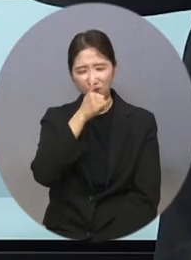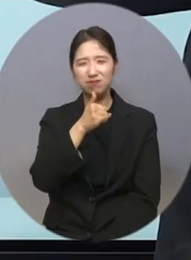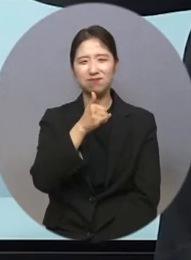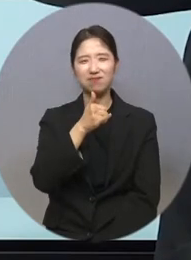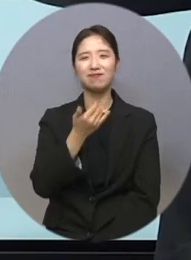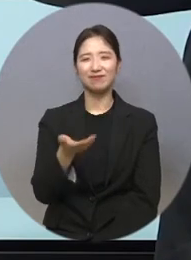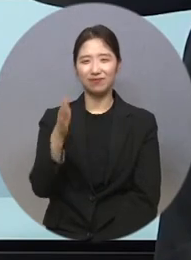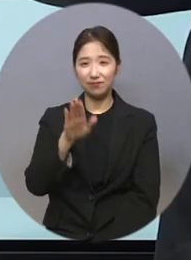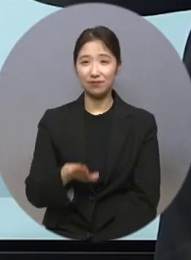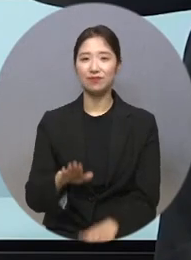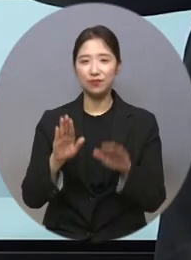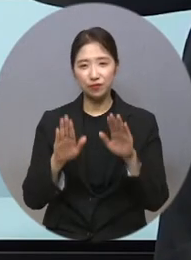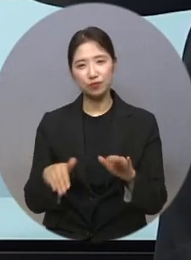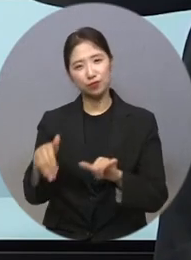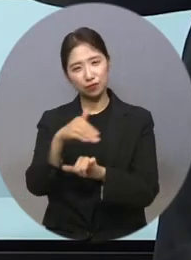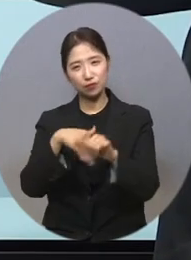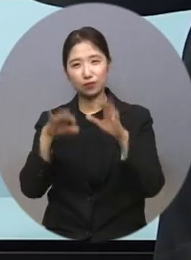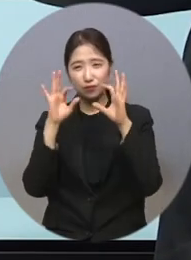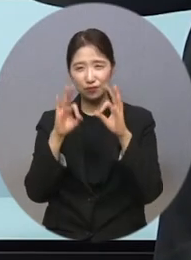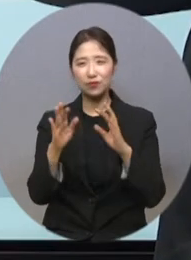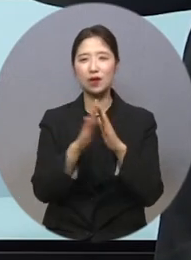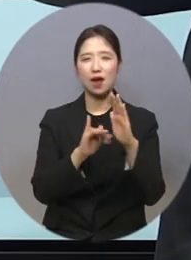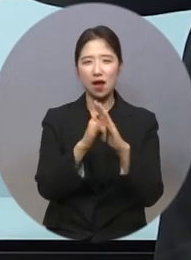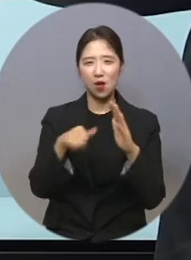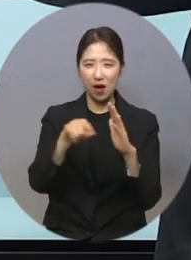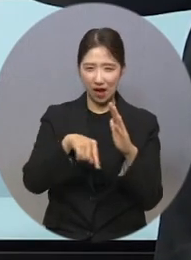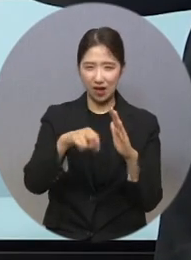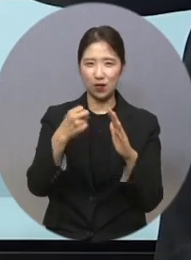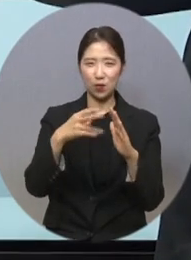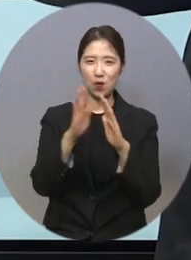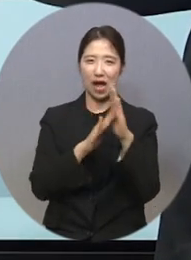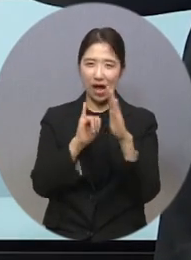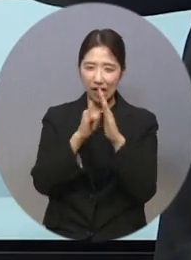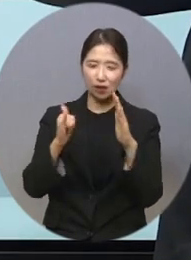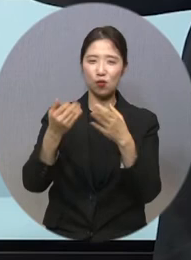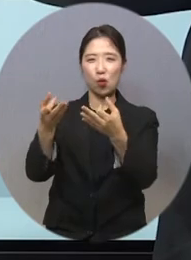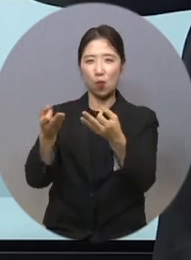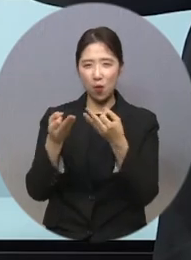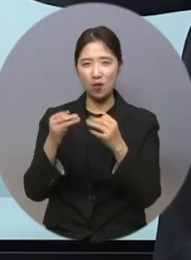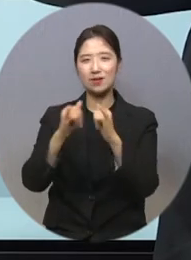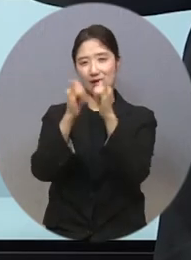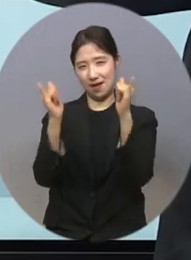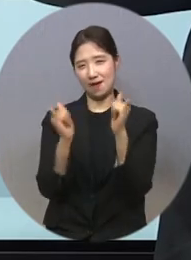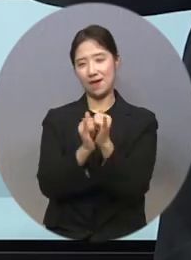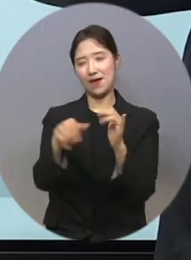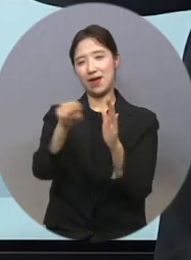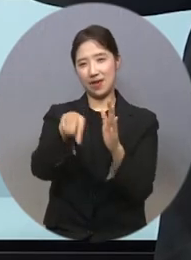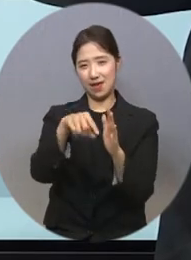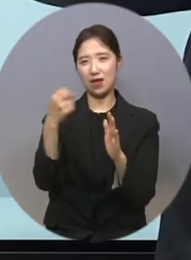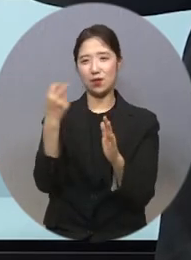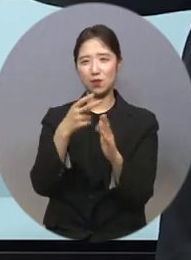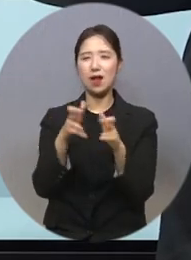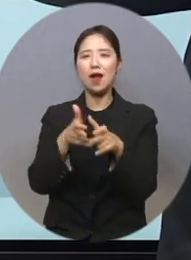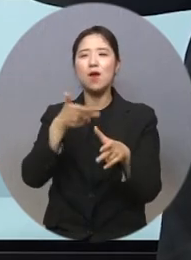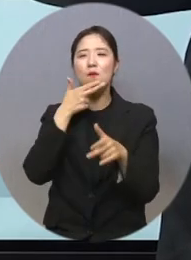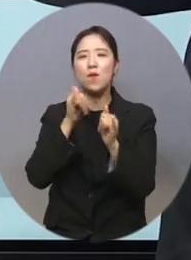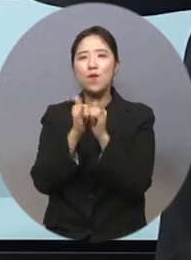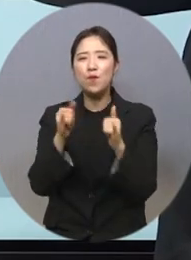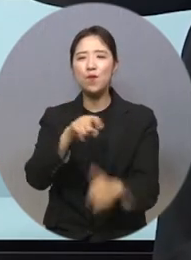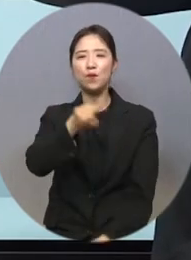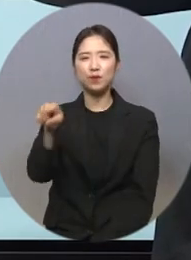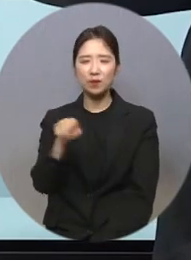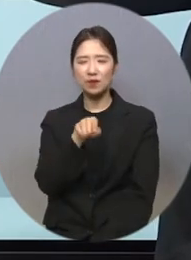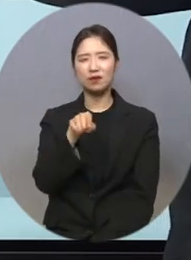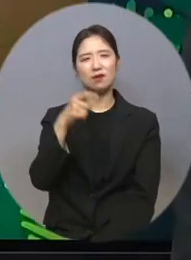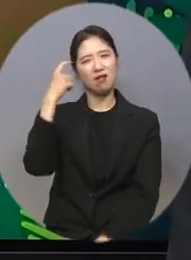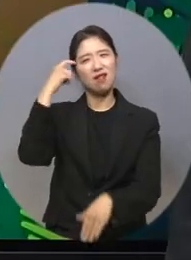이제 지금 보면 우리 가족 안에서 또는 이제 가족을 보는 이 사회 또는 비장애인